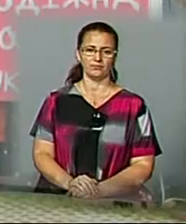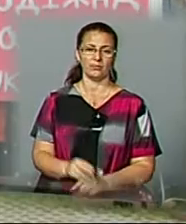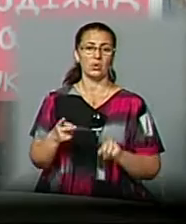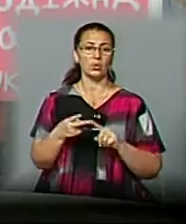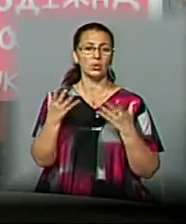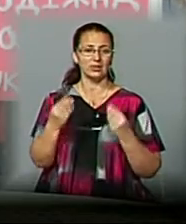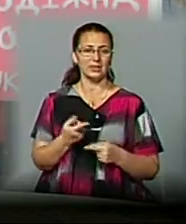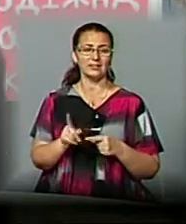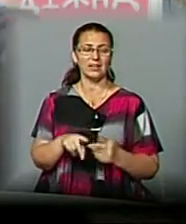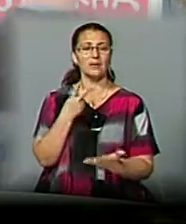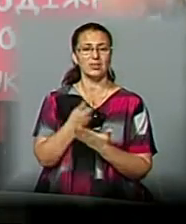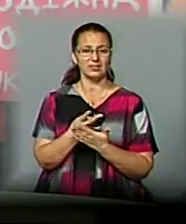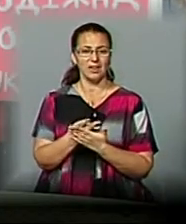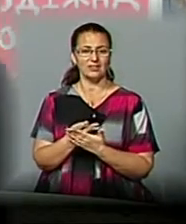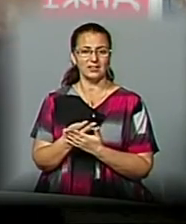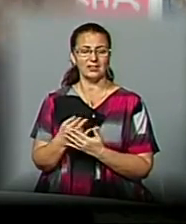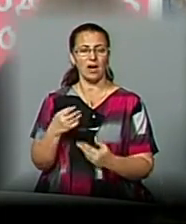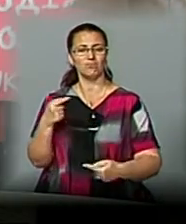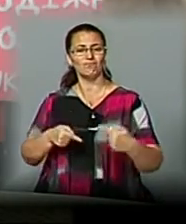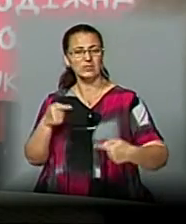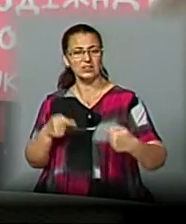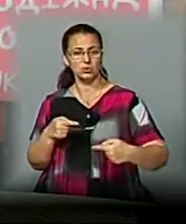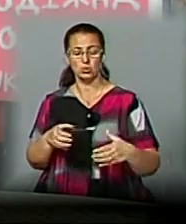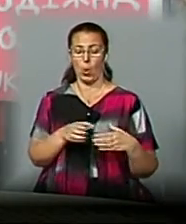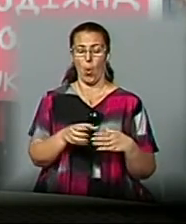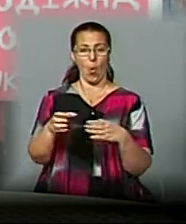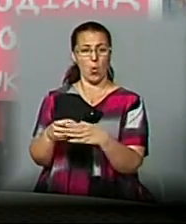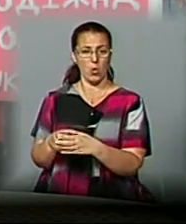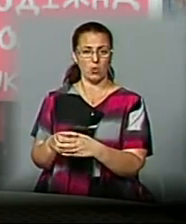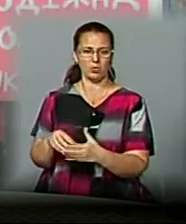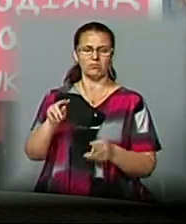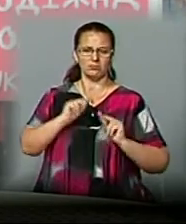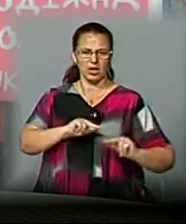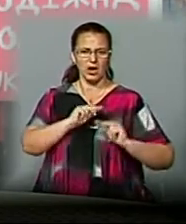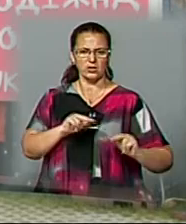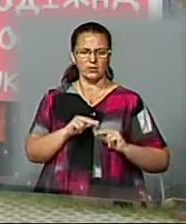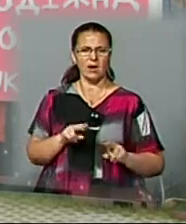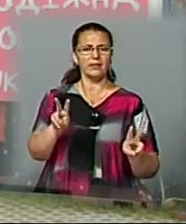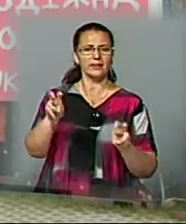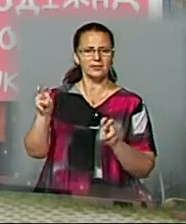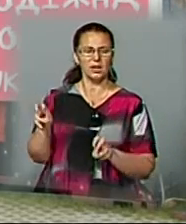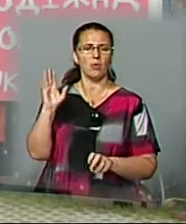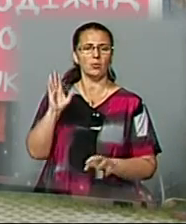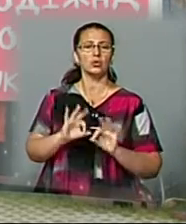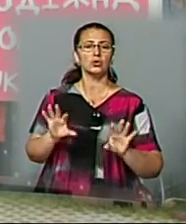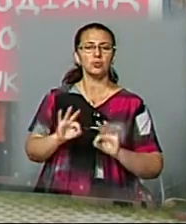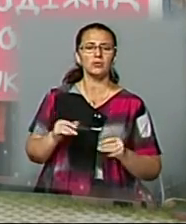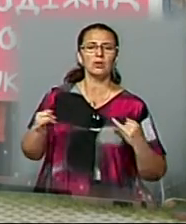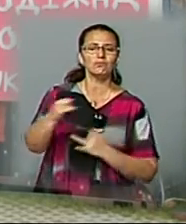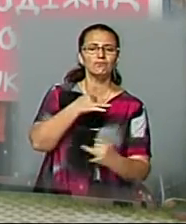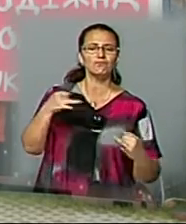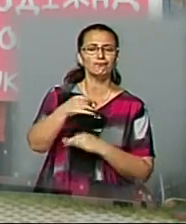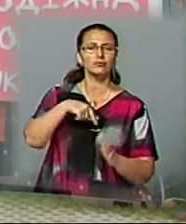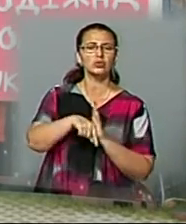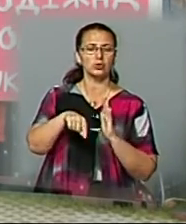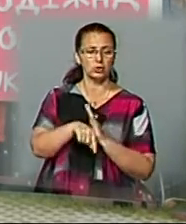Другий день це буде вже представлення на панельних дискусіях, де групи, які працювали над конкретними темами, будуть говорити, про що вони говорили і до чого дійшли, а також з